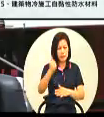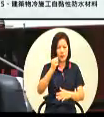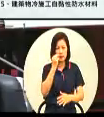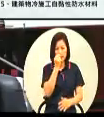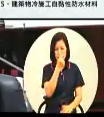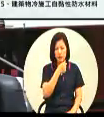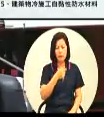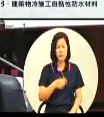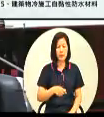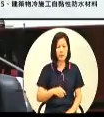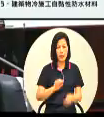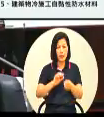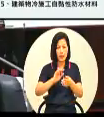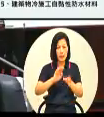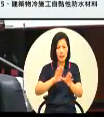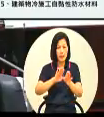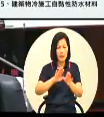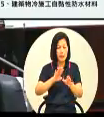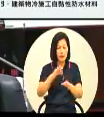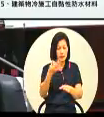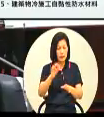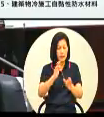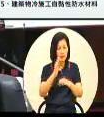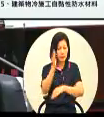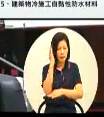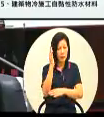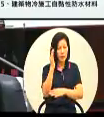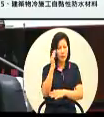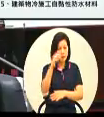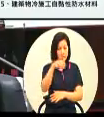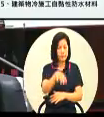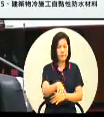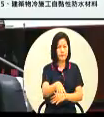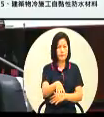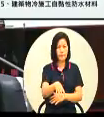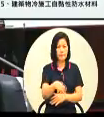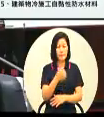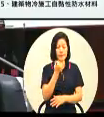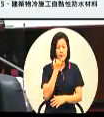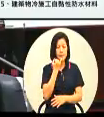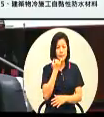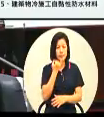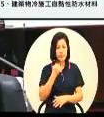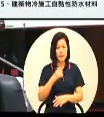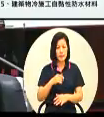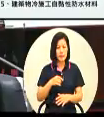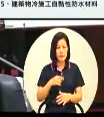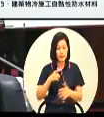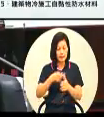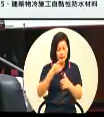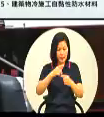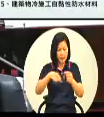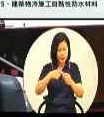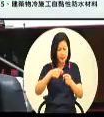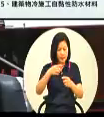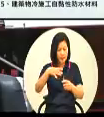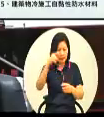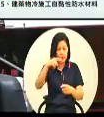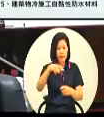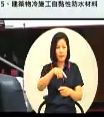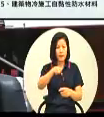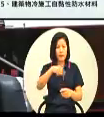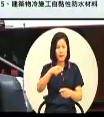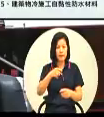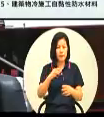望我们的财政部能够在第一年的时候地价税调